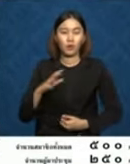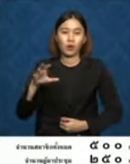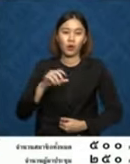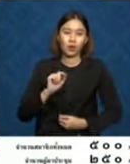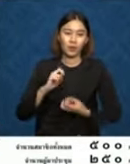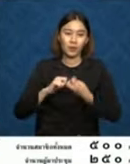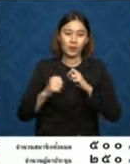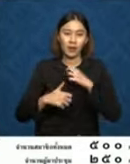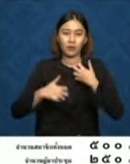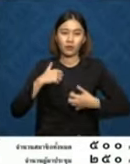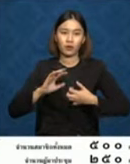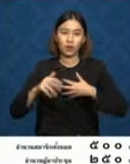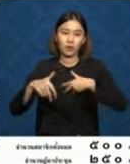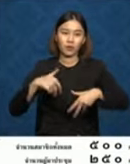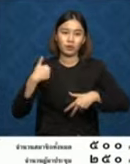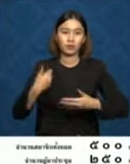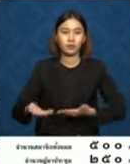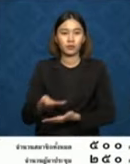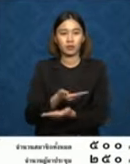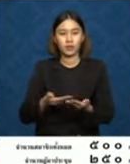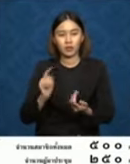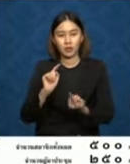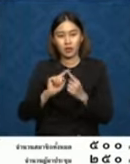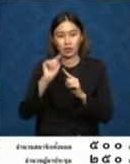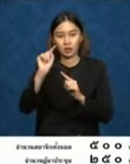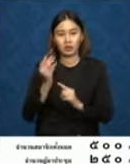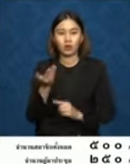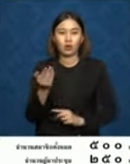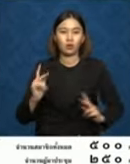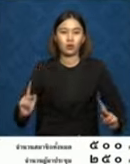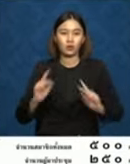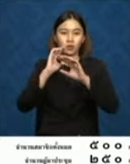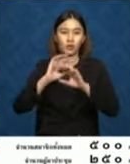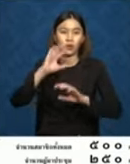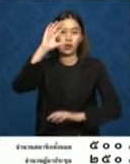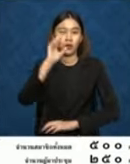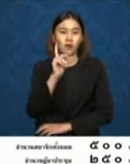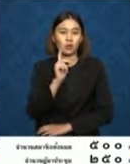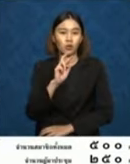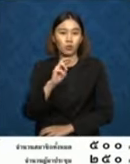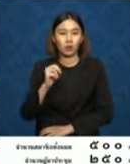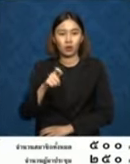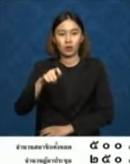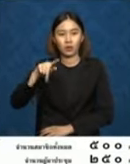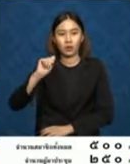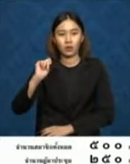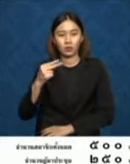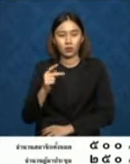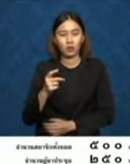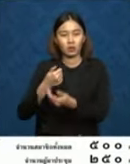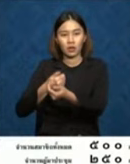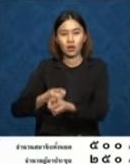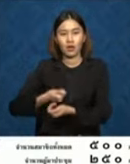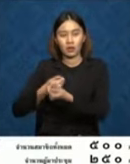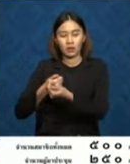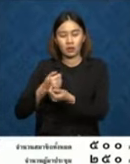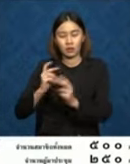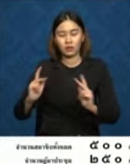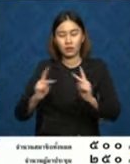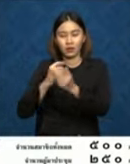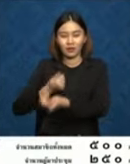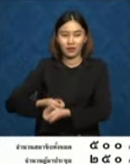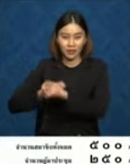าของพี่น้องประชาชนมาหารือดังต่อไปนี้ครับ1ครับขอให้กระทรวงมหาดไทยโดยกรมส่งเสริมปกครองส่วนท้องถิ่นกระทรวงเกษตรโดยกรมชลประท